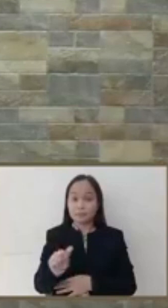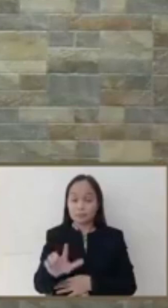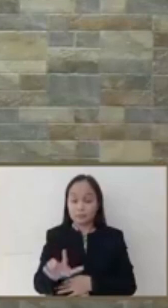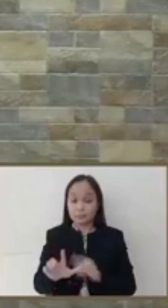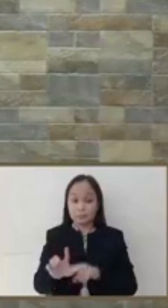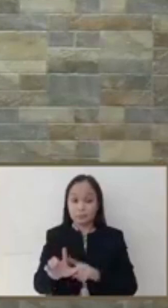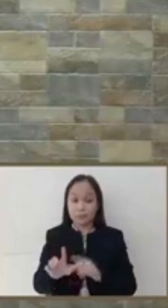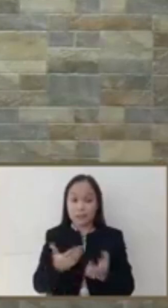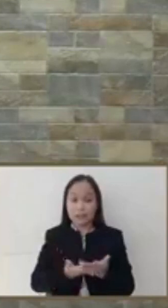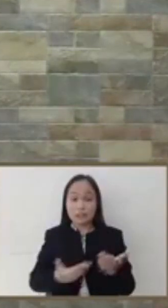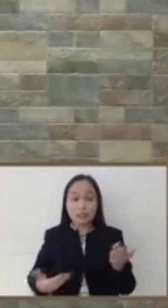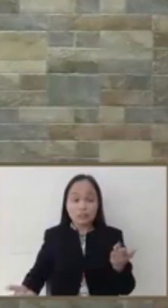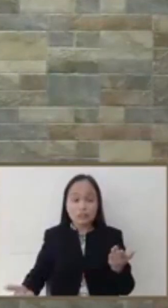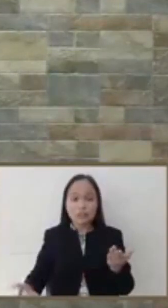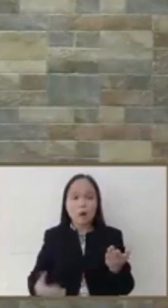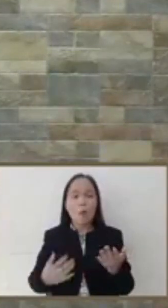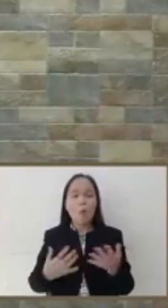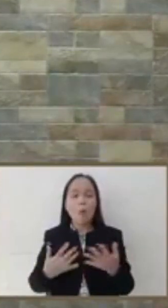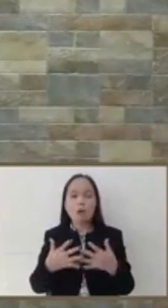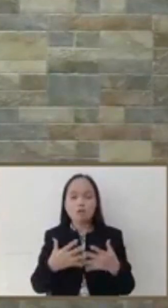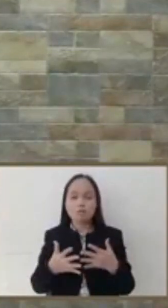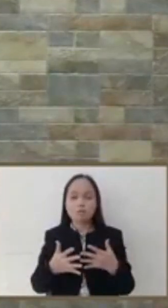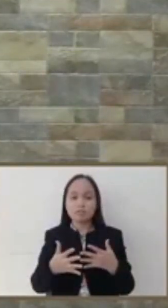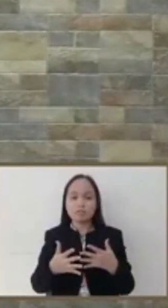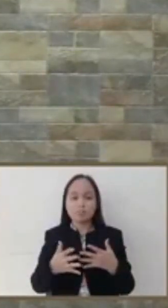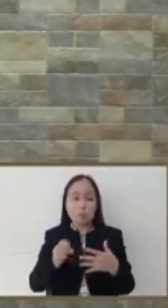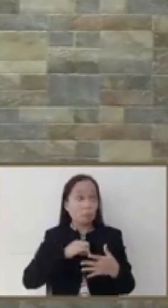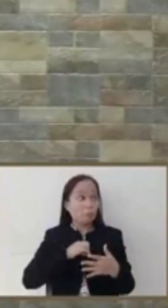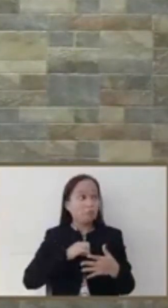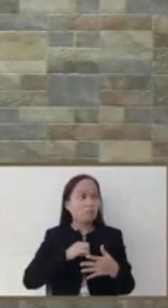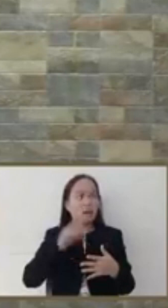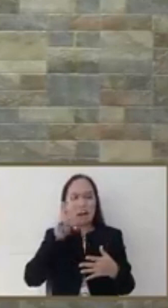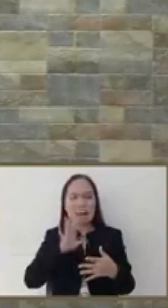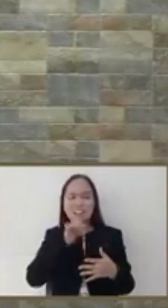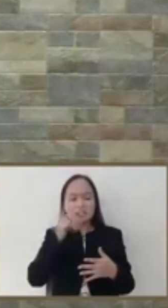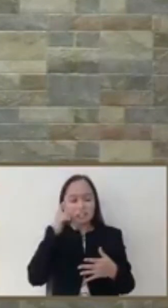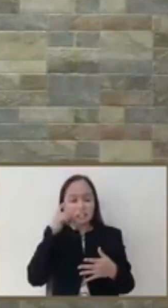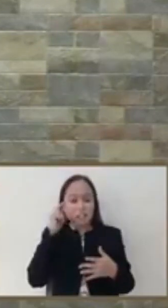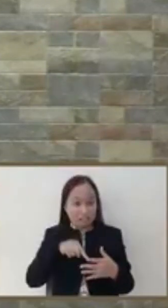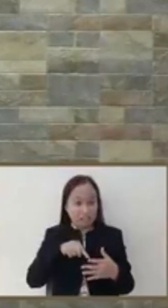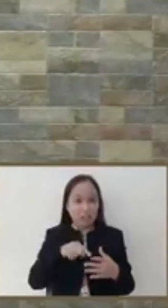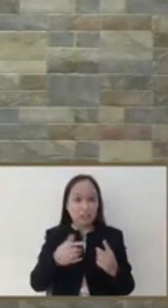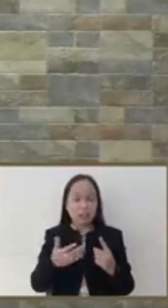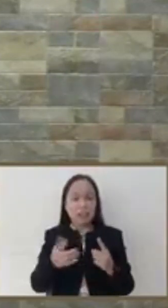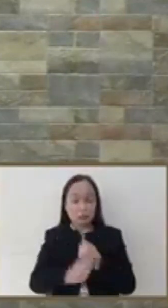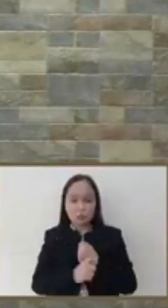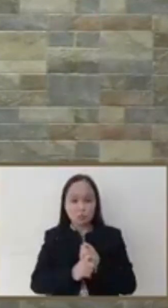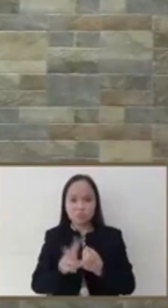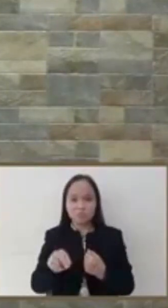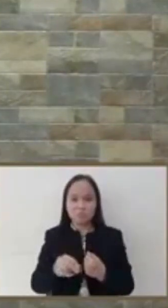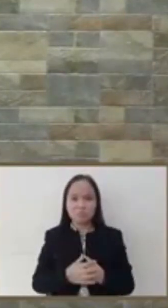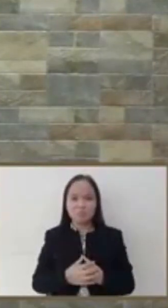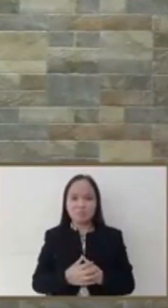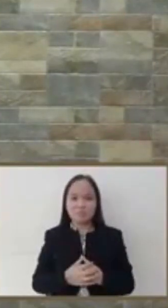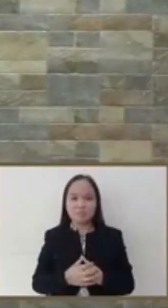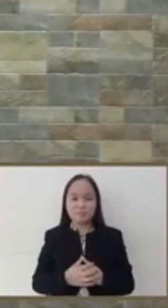ay hindi po yan tinuturing ng Panginoon na yan po ay treasure. That is a temporal treasure, mga kapatid, na makikita